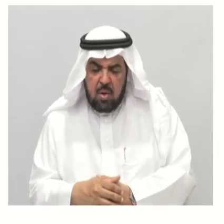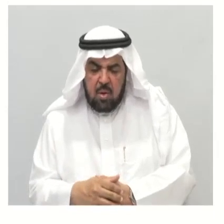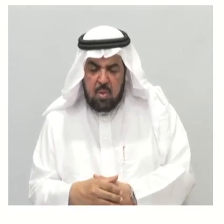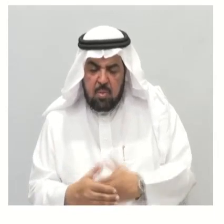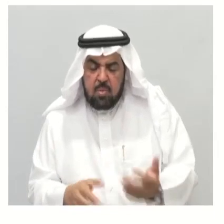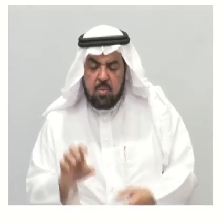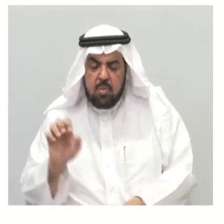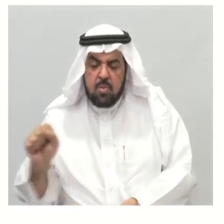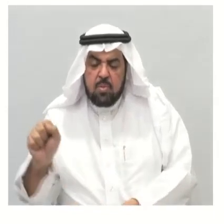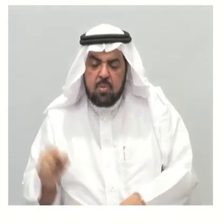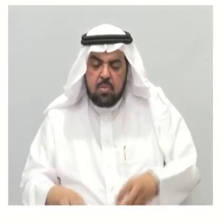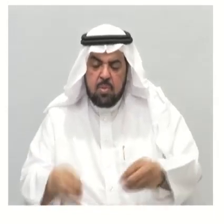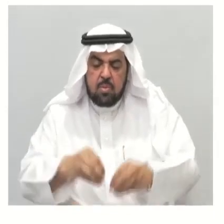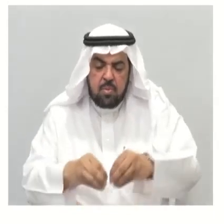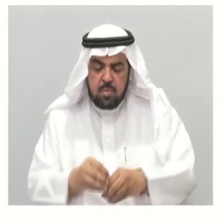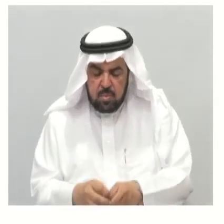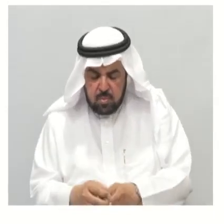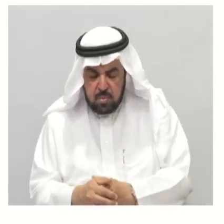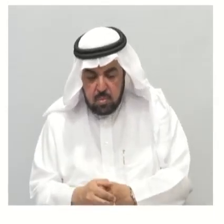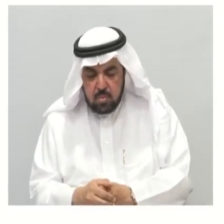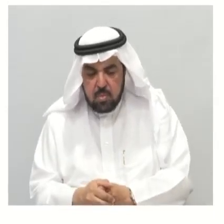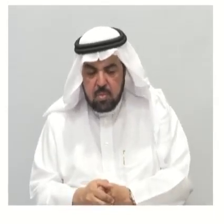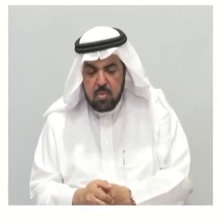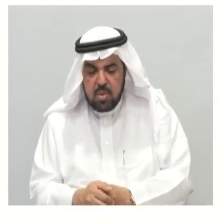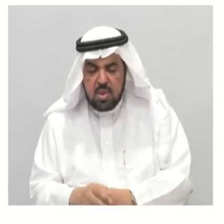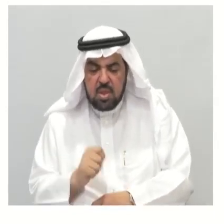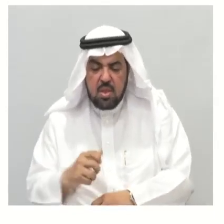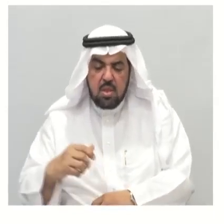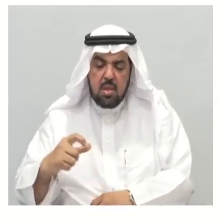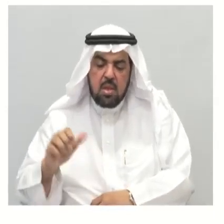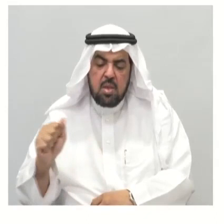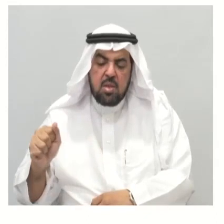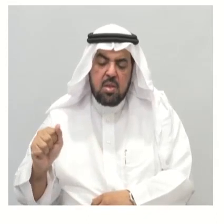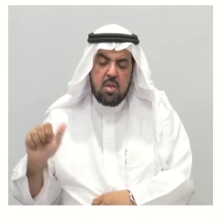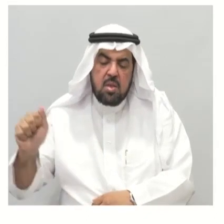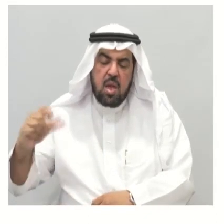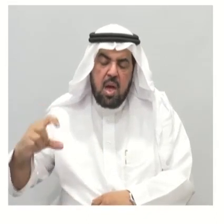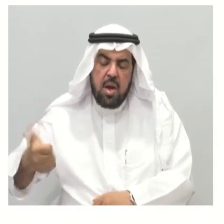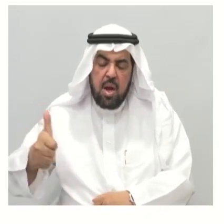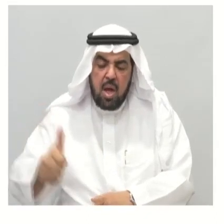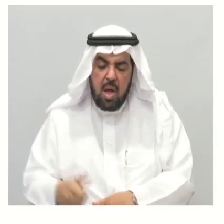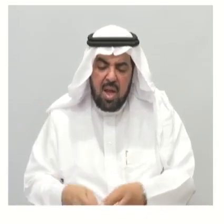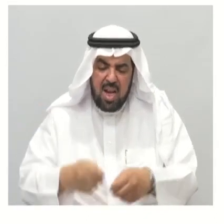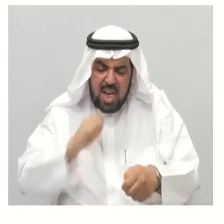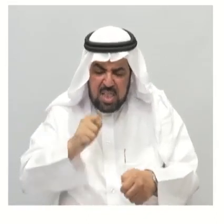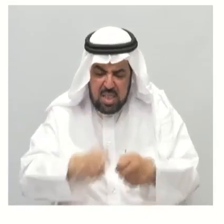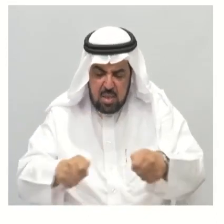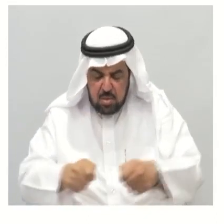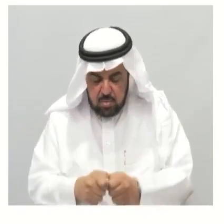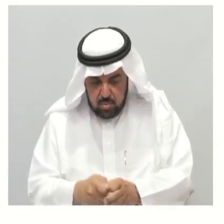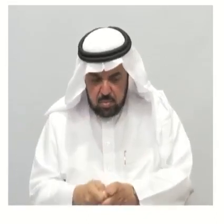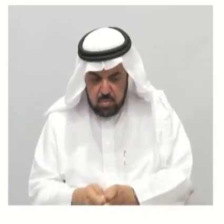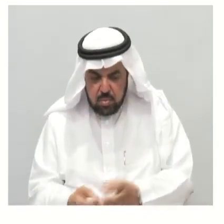هنا، تكلمنا سابقا عن صدى الحديد وأيضا تفاعل المواد